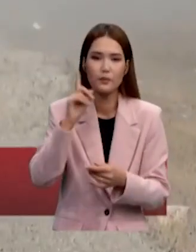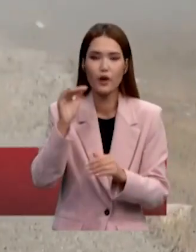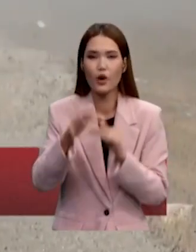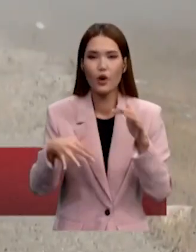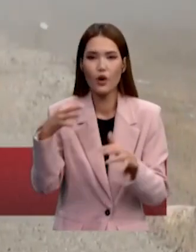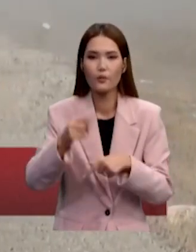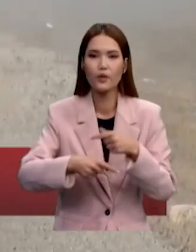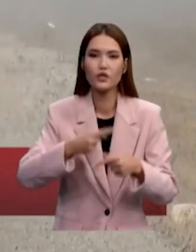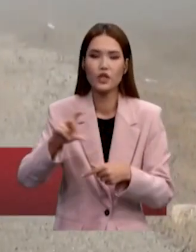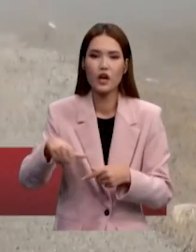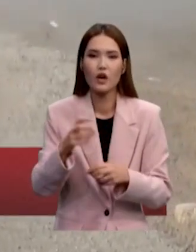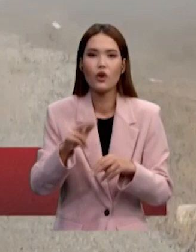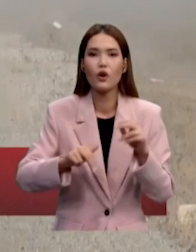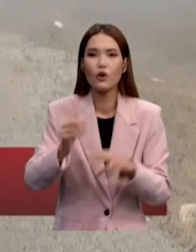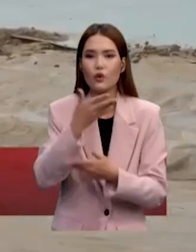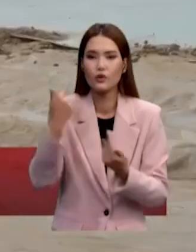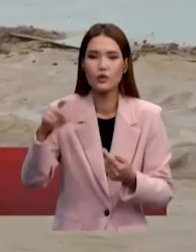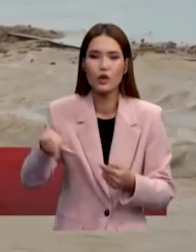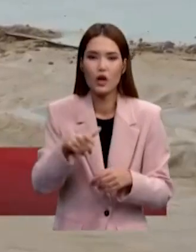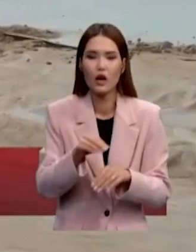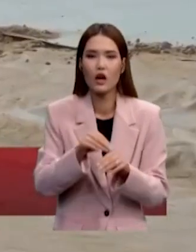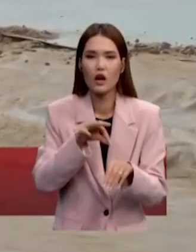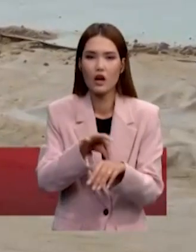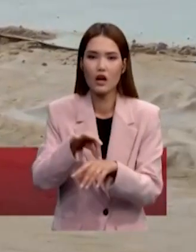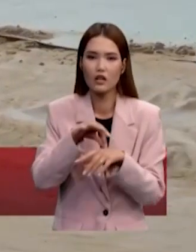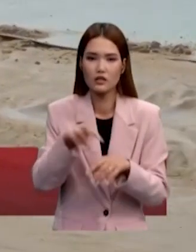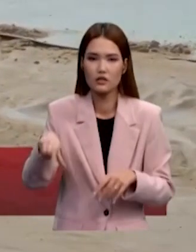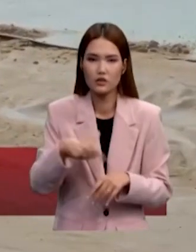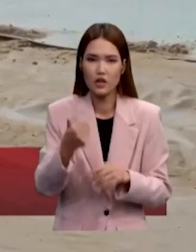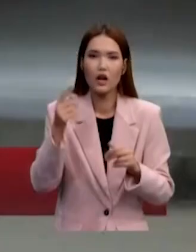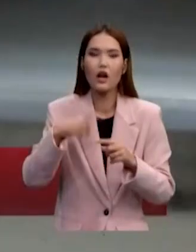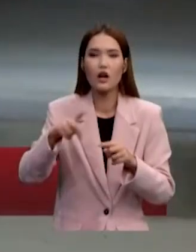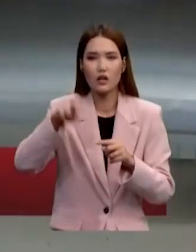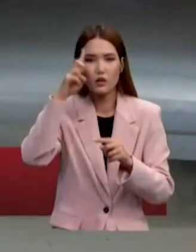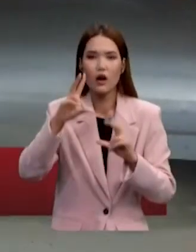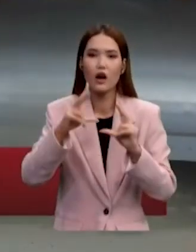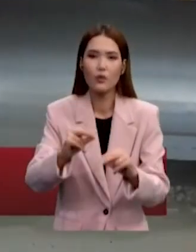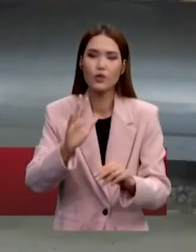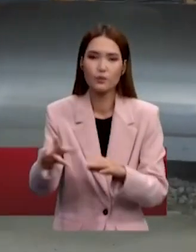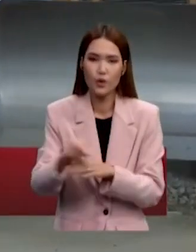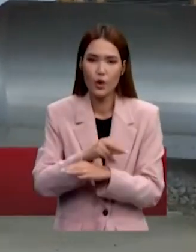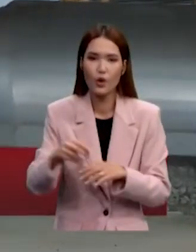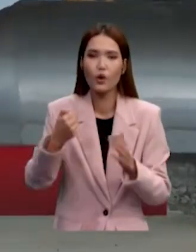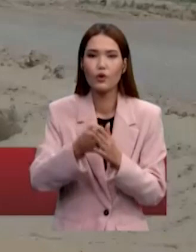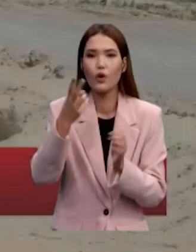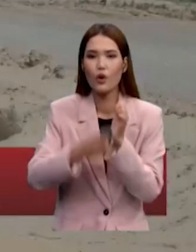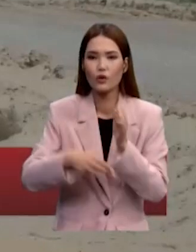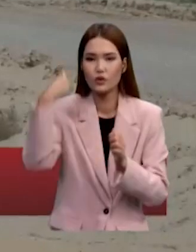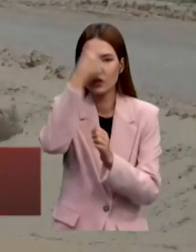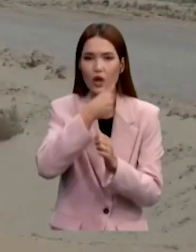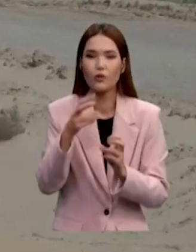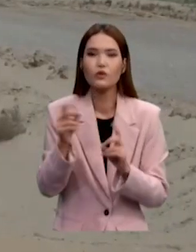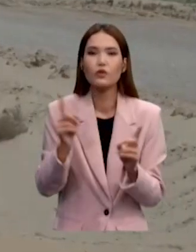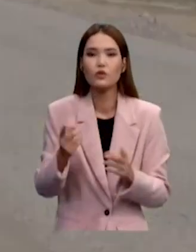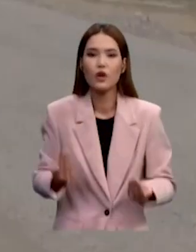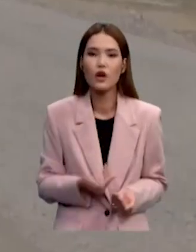проходит через еще недостроенную трассу Астрахани-Атырау. Дорогу, кстати, обещают сдать в эксплуатацию в конце года, во что местное